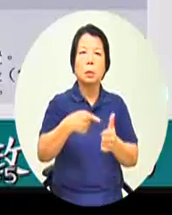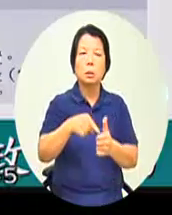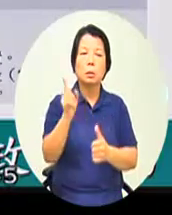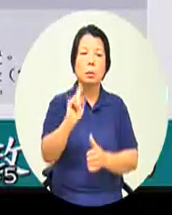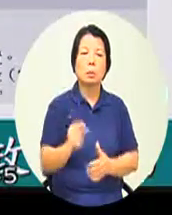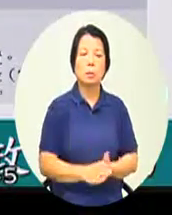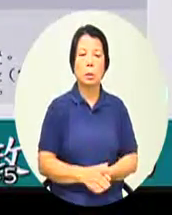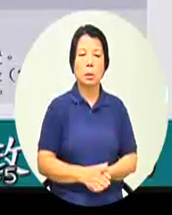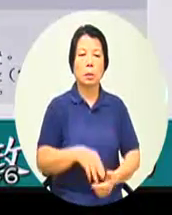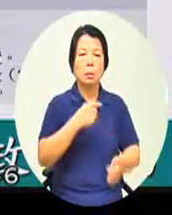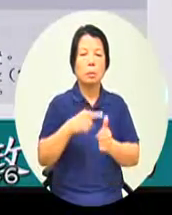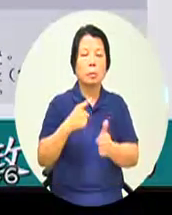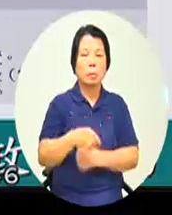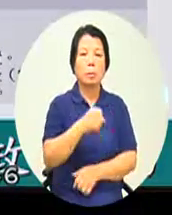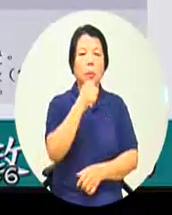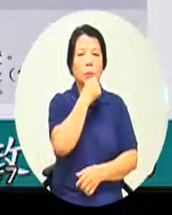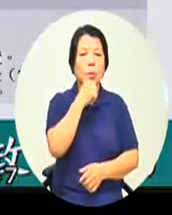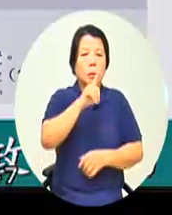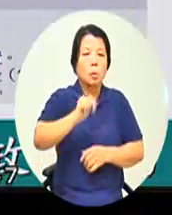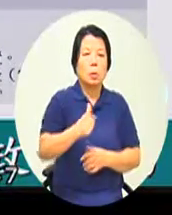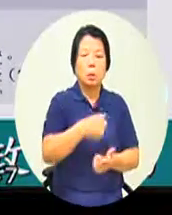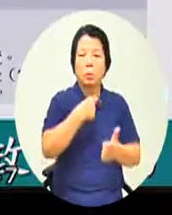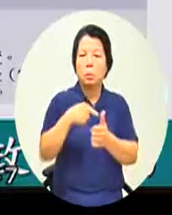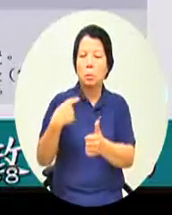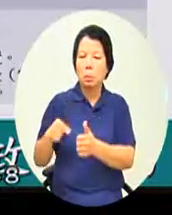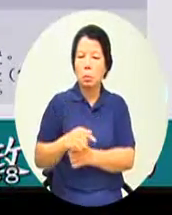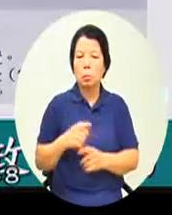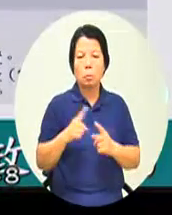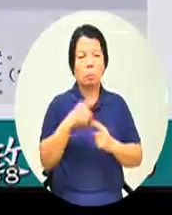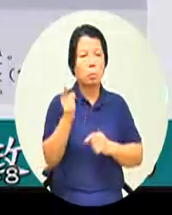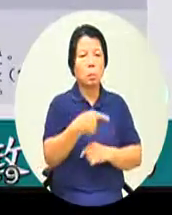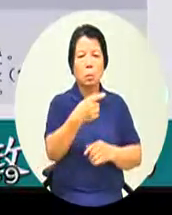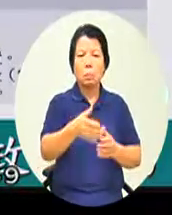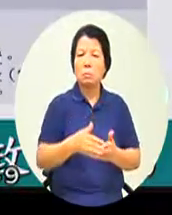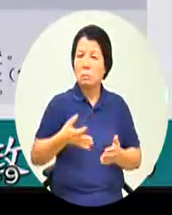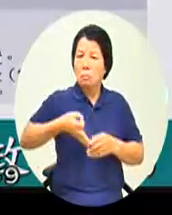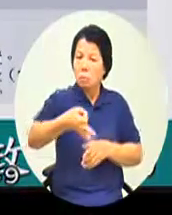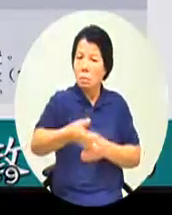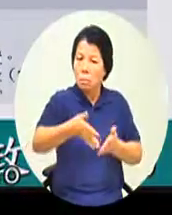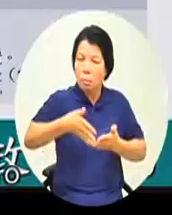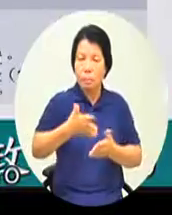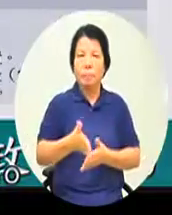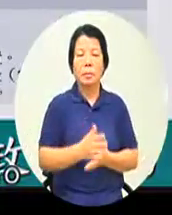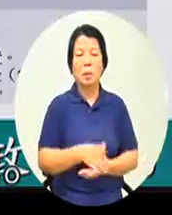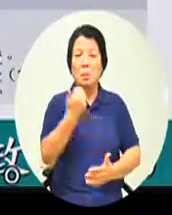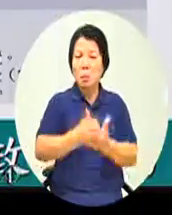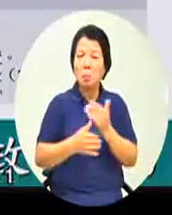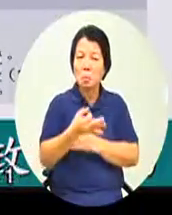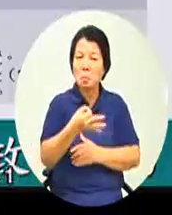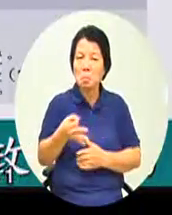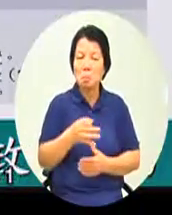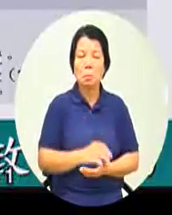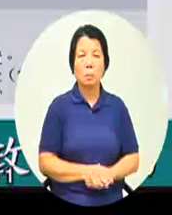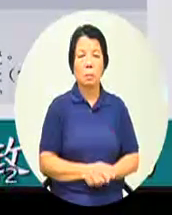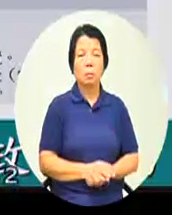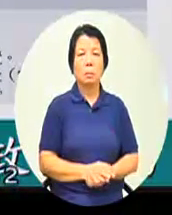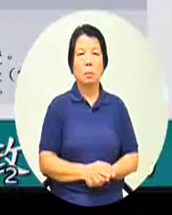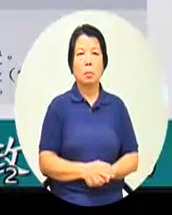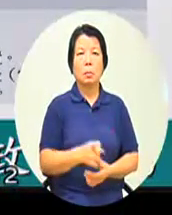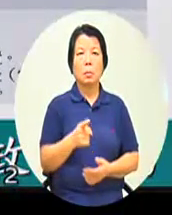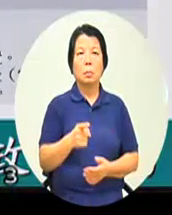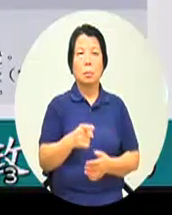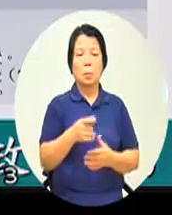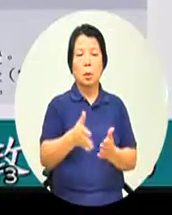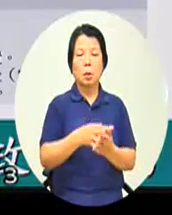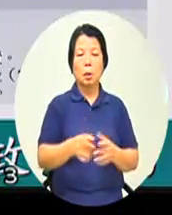派一个营养师，学校多的是教育人才，这爱挤吗？这个也要扣吗？你这样子你扣这是